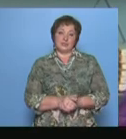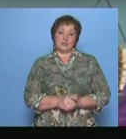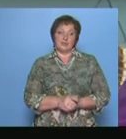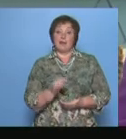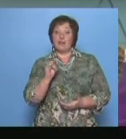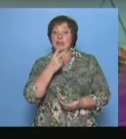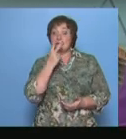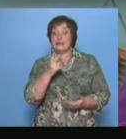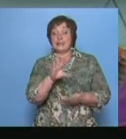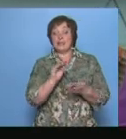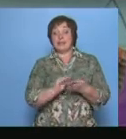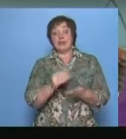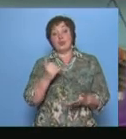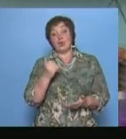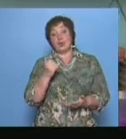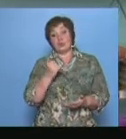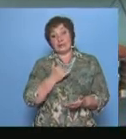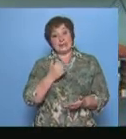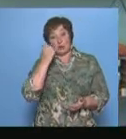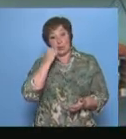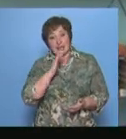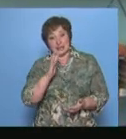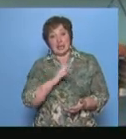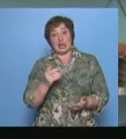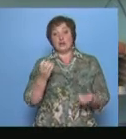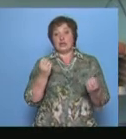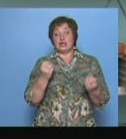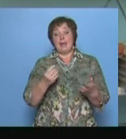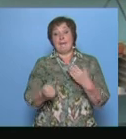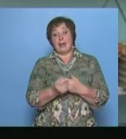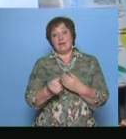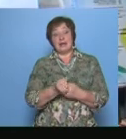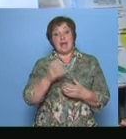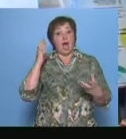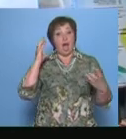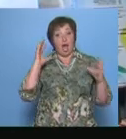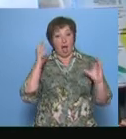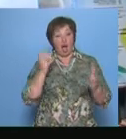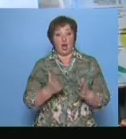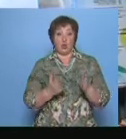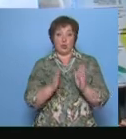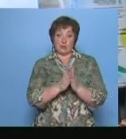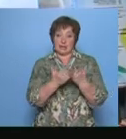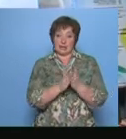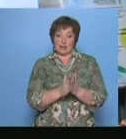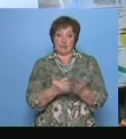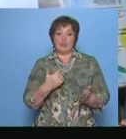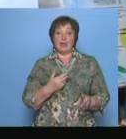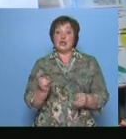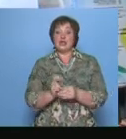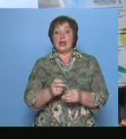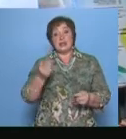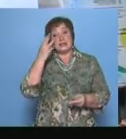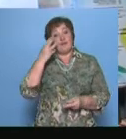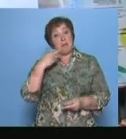Вот смотрите, лекарственные растения. Только старые, новых вообще нет. А надо бы. Я хочу, чтобы сюда пришли современные